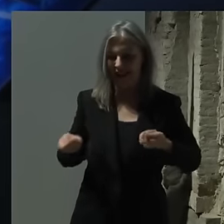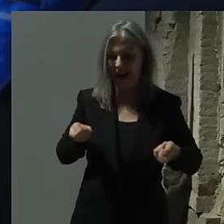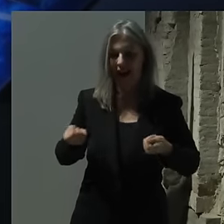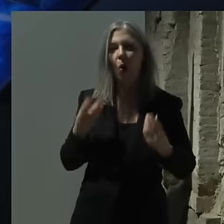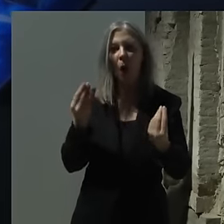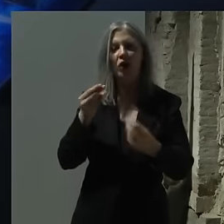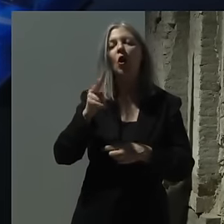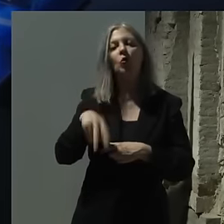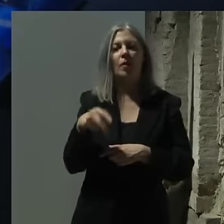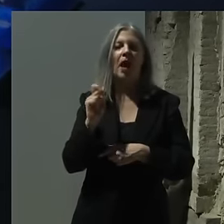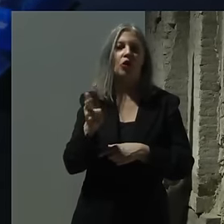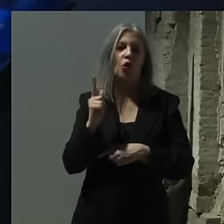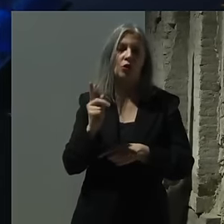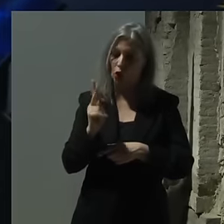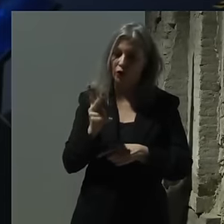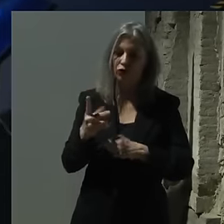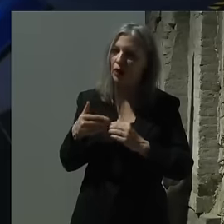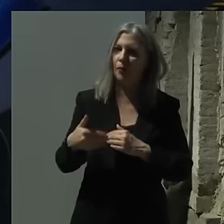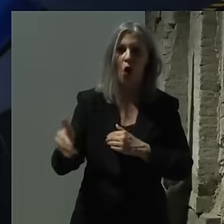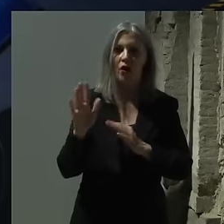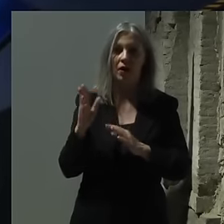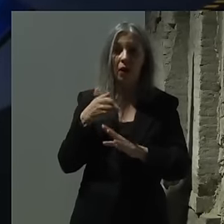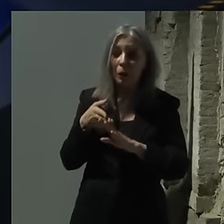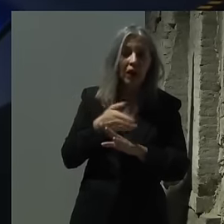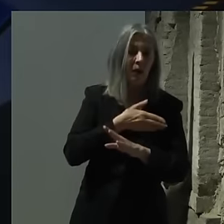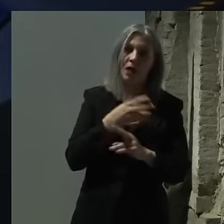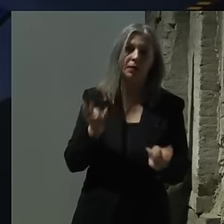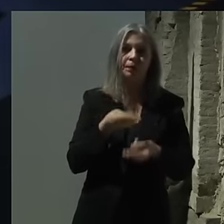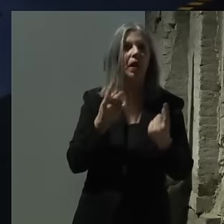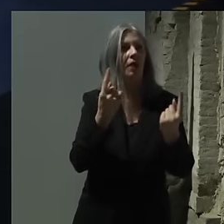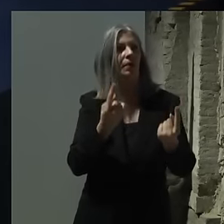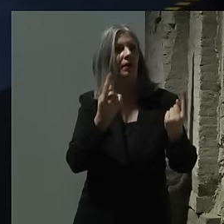poi. Fino a quell'ora non potevo decidere.